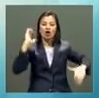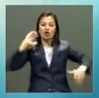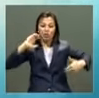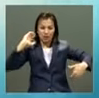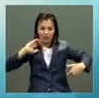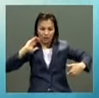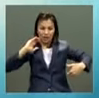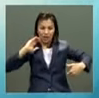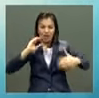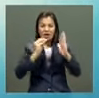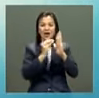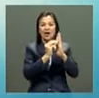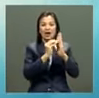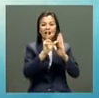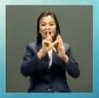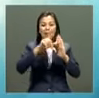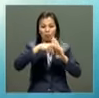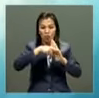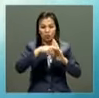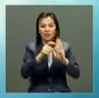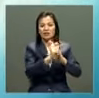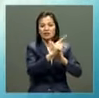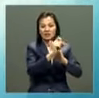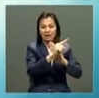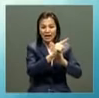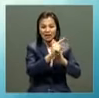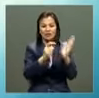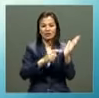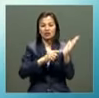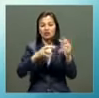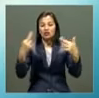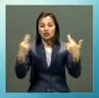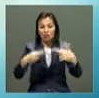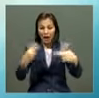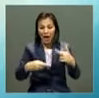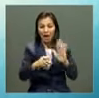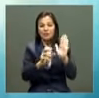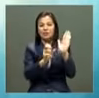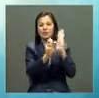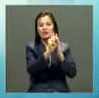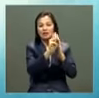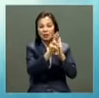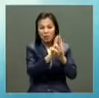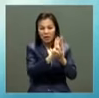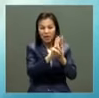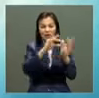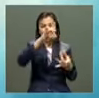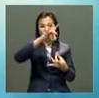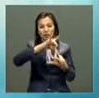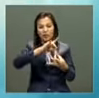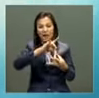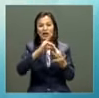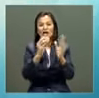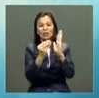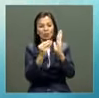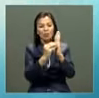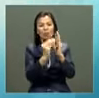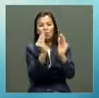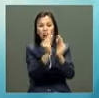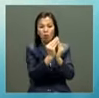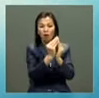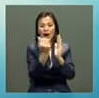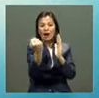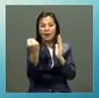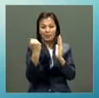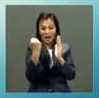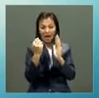รีลำพูนศรีสะเกษสมุทรสงครามสระบุรีสุโขทัยหนองบัวลำพูอำนาจเจ